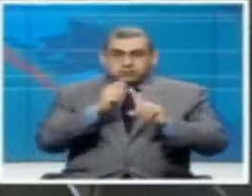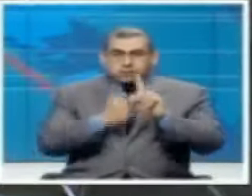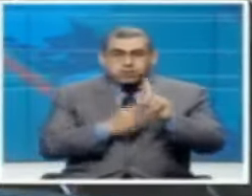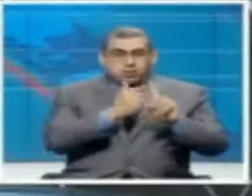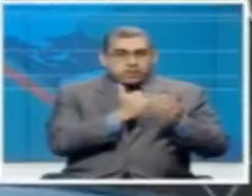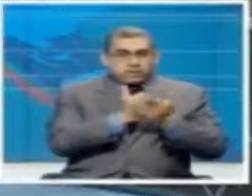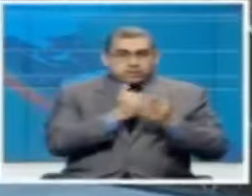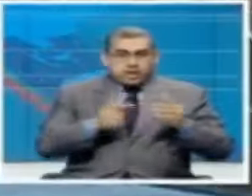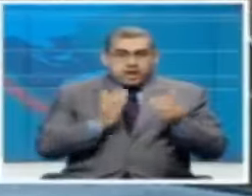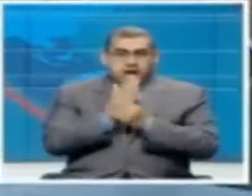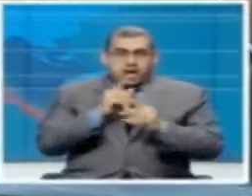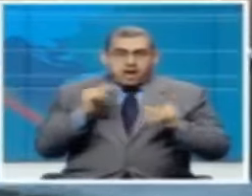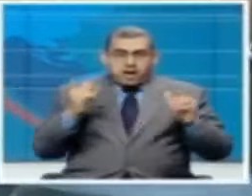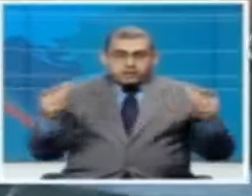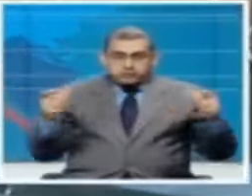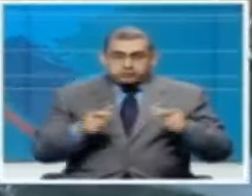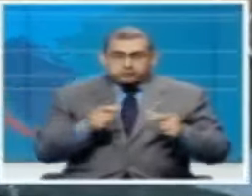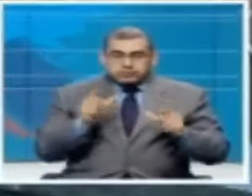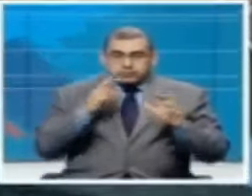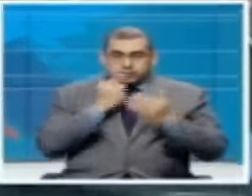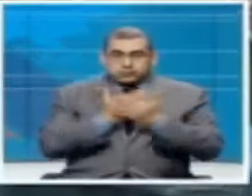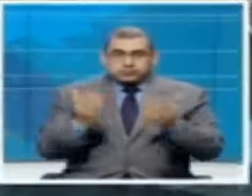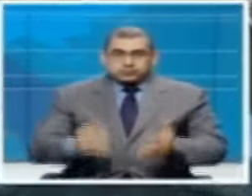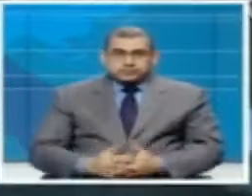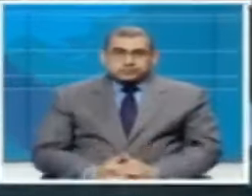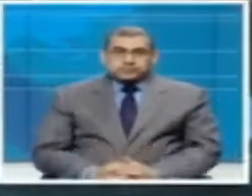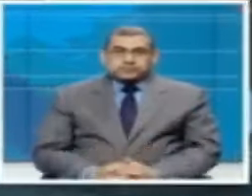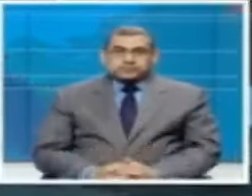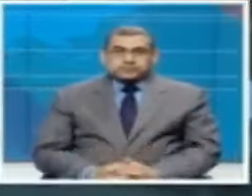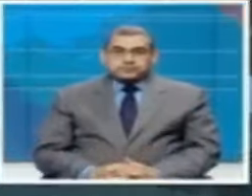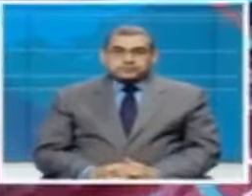وزراء الخارجيه العرب منذر ابو دوح التلفزيون